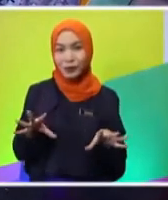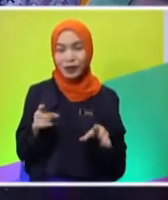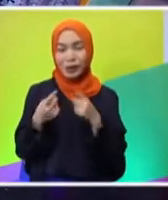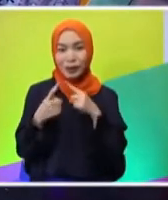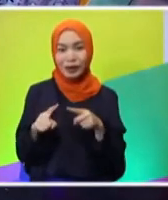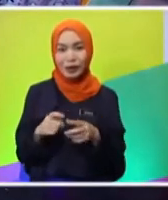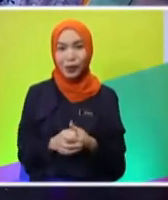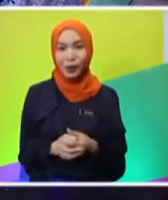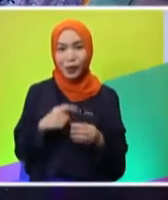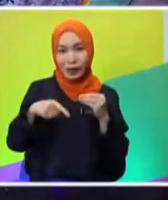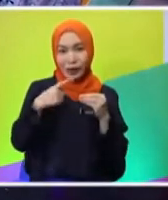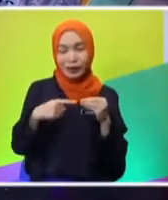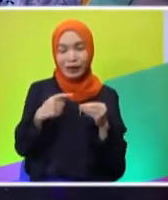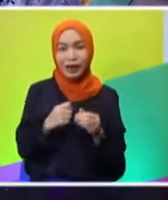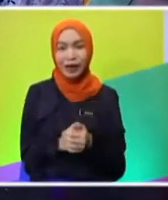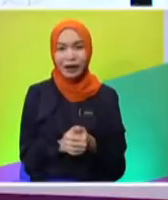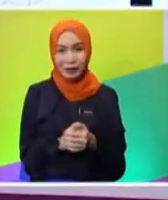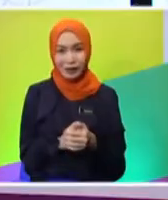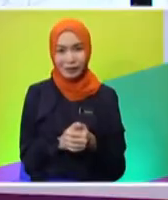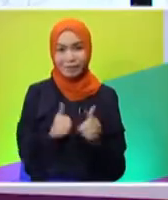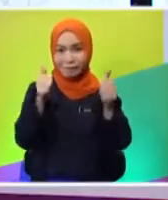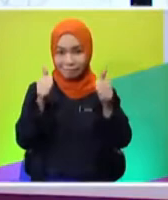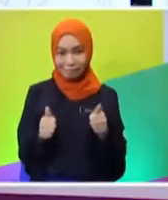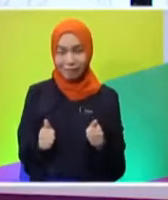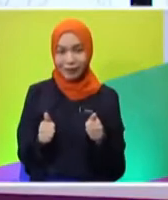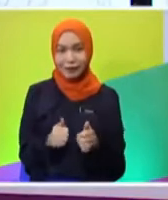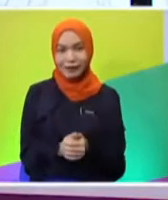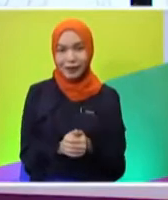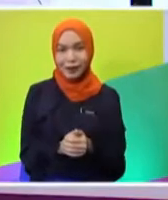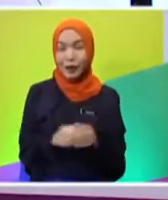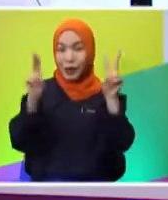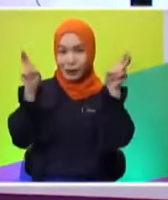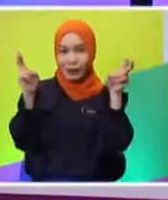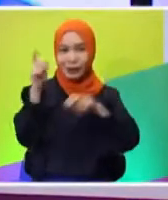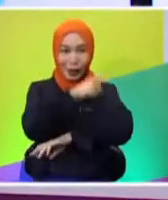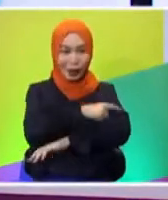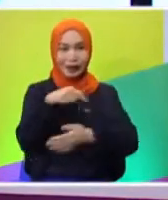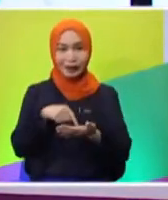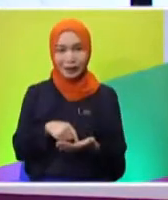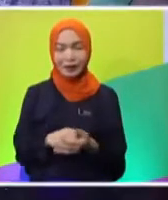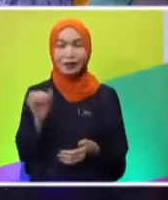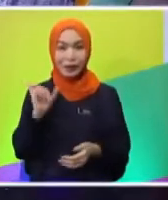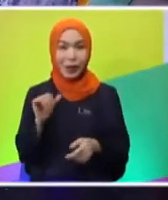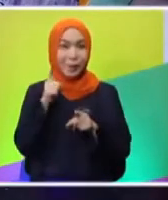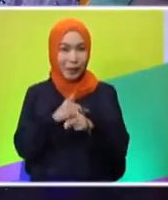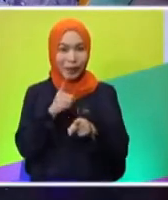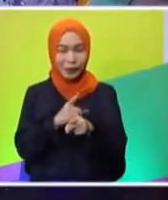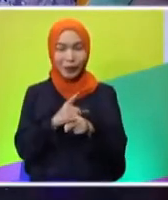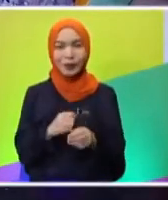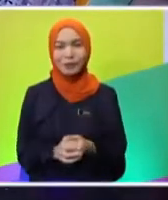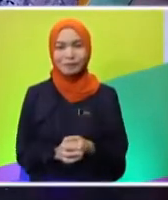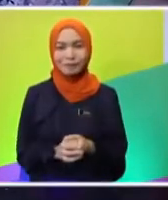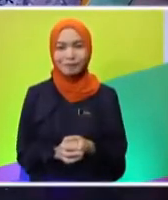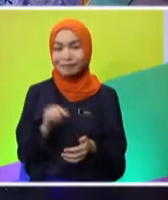berkaitan dengan gini yang kita lakukan tadi berkenaan dengan topik pembelajaran hari ini Iya betul memang berkaitan dengan topik